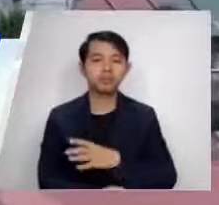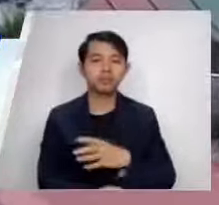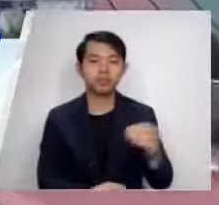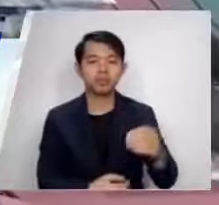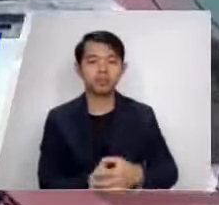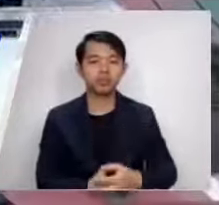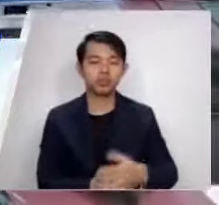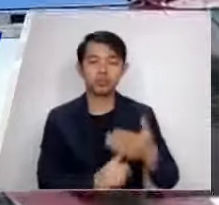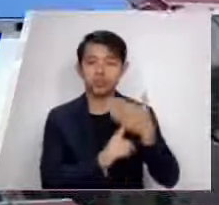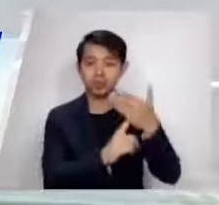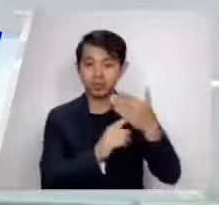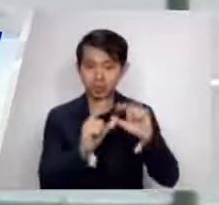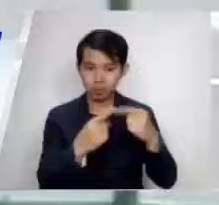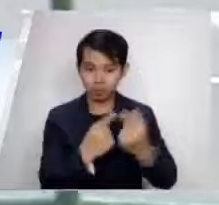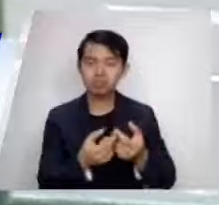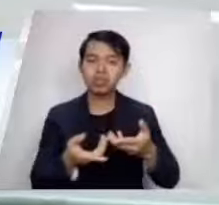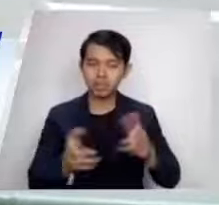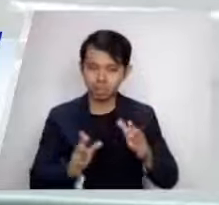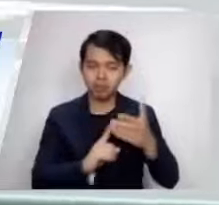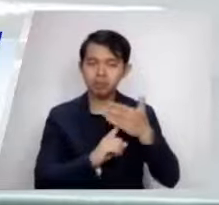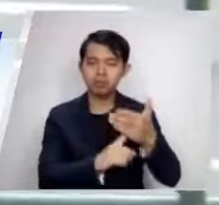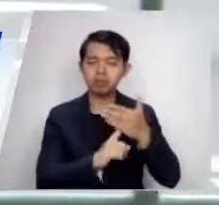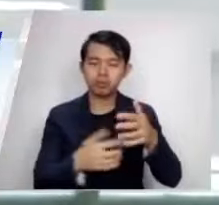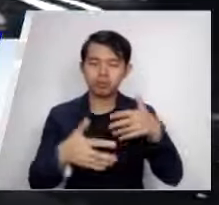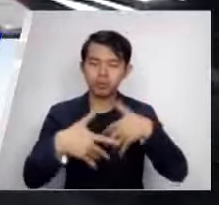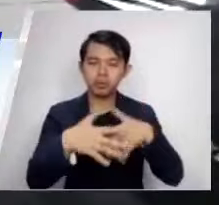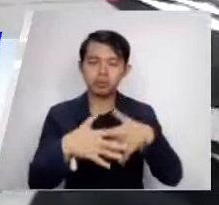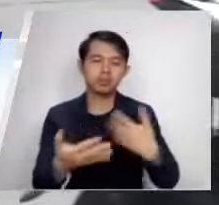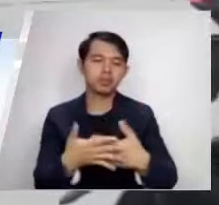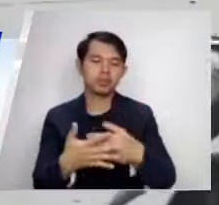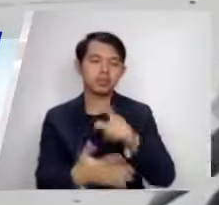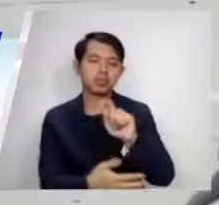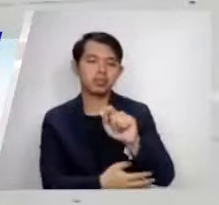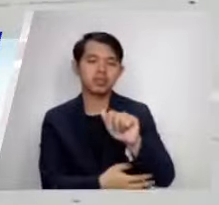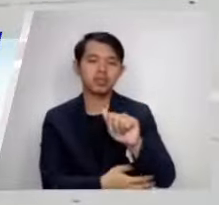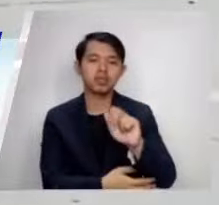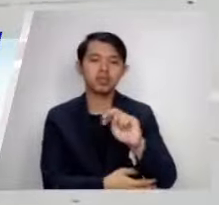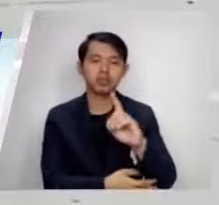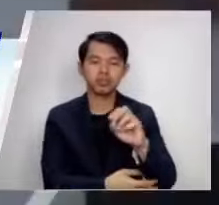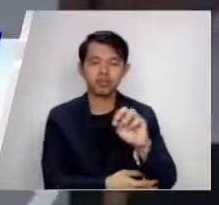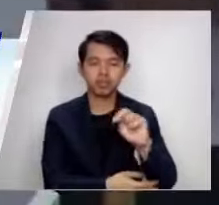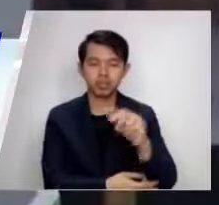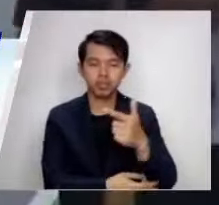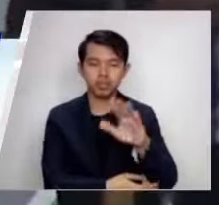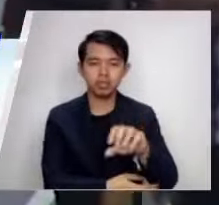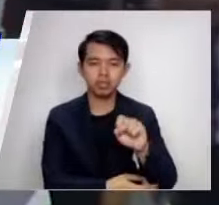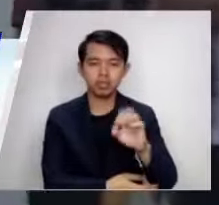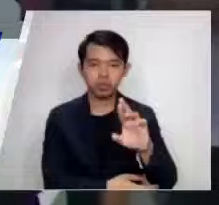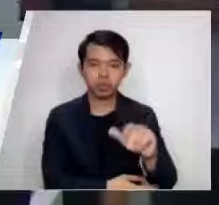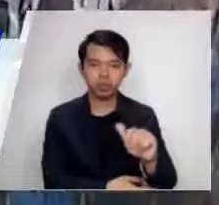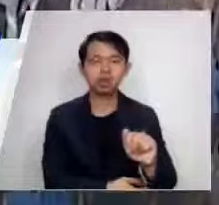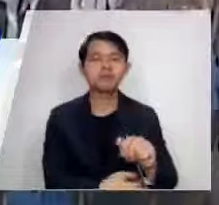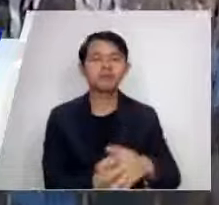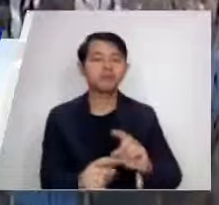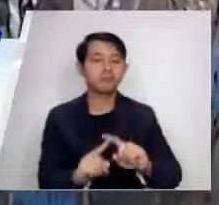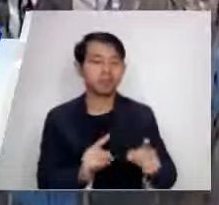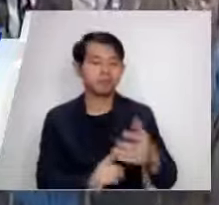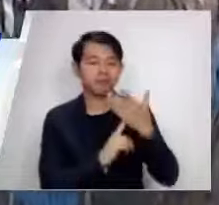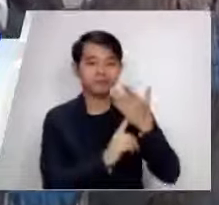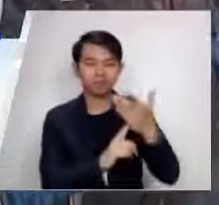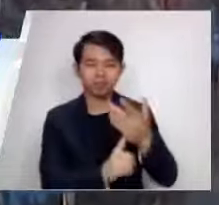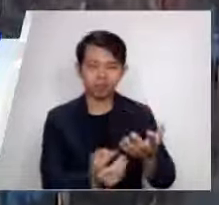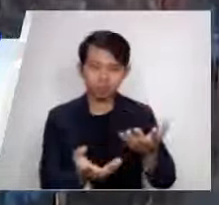sa Tandang Sora sa Quezon City, halos 5 kilometro ang layo mula sa batasang pambansa. Pero hiling daw ng mga militante, makalapit sila sa hanggang